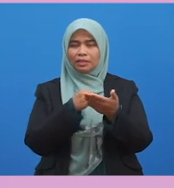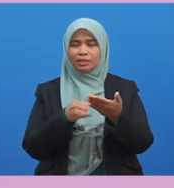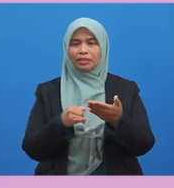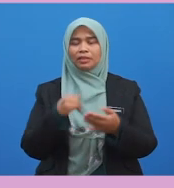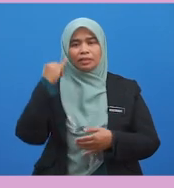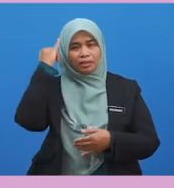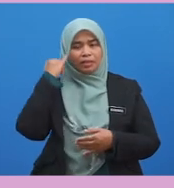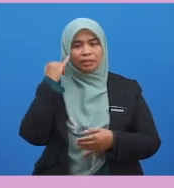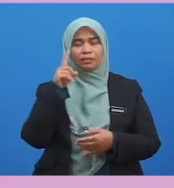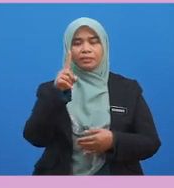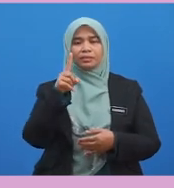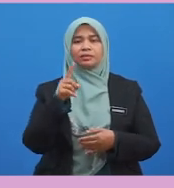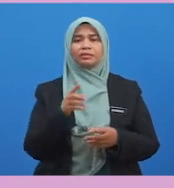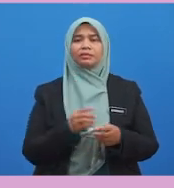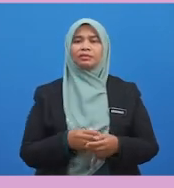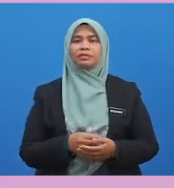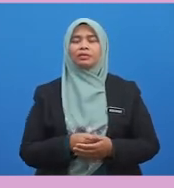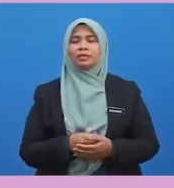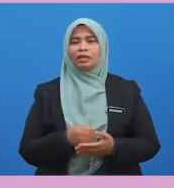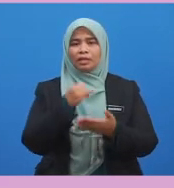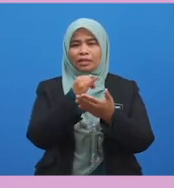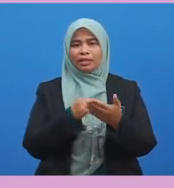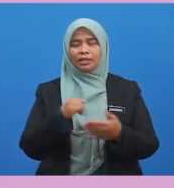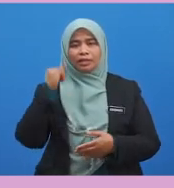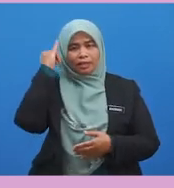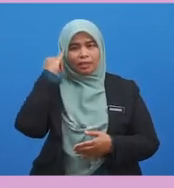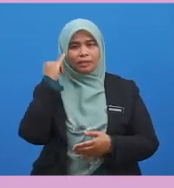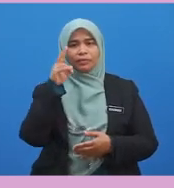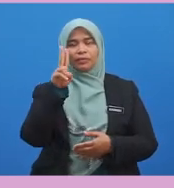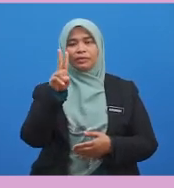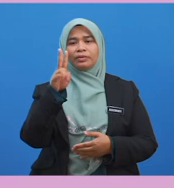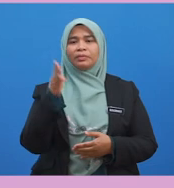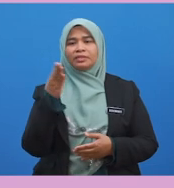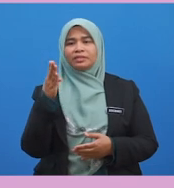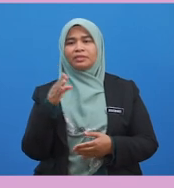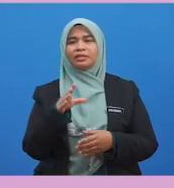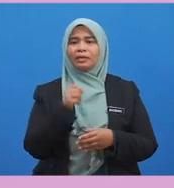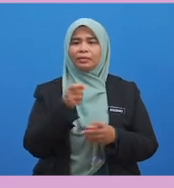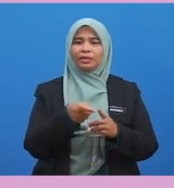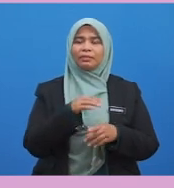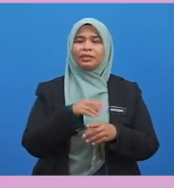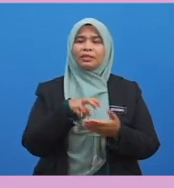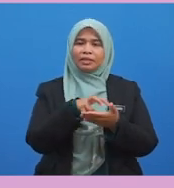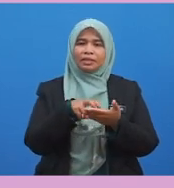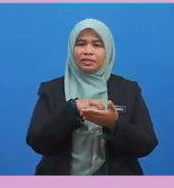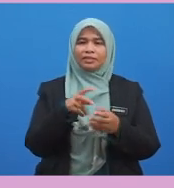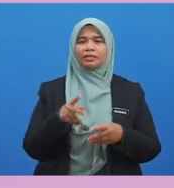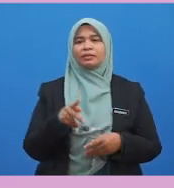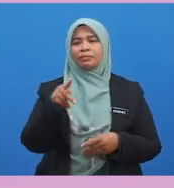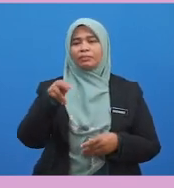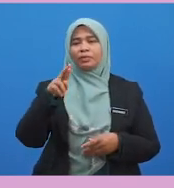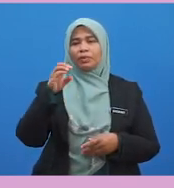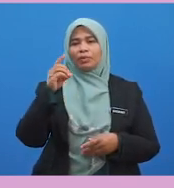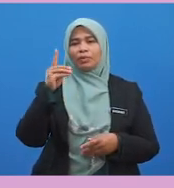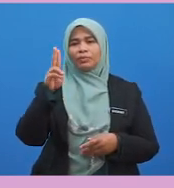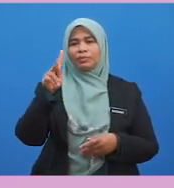idea pertama, iaitu pertama, lakaran idea dua biasanya diambil daripada kajian produk sedia